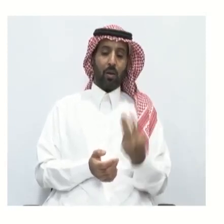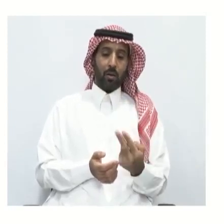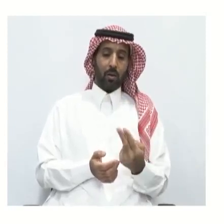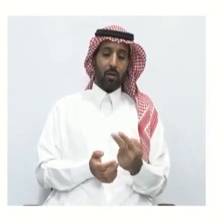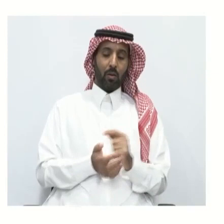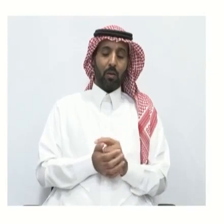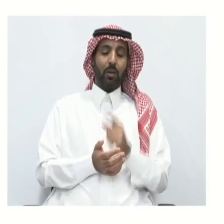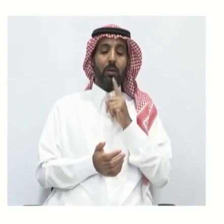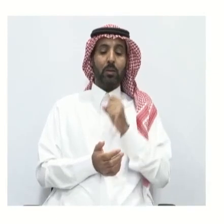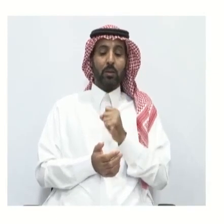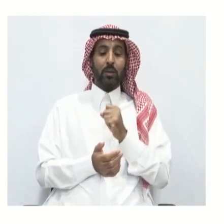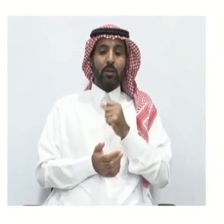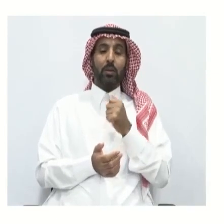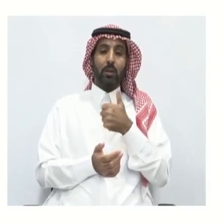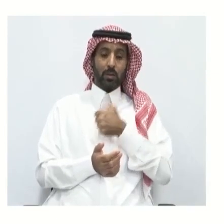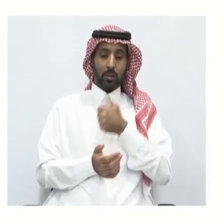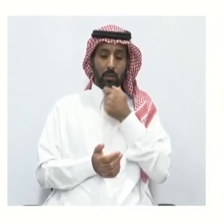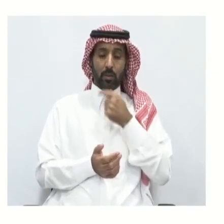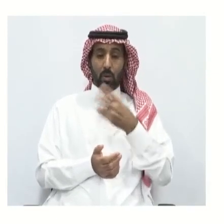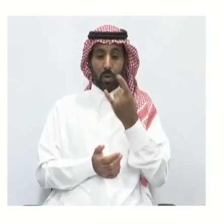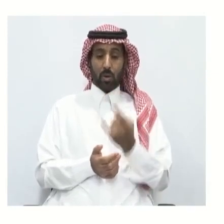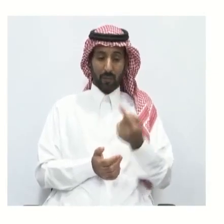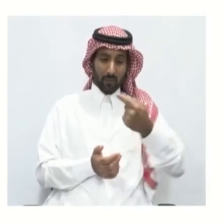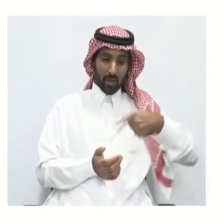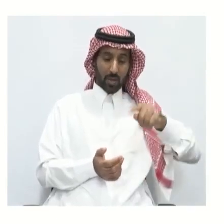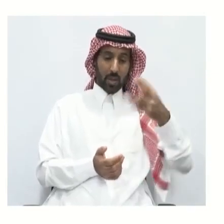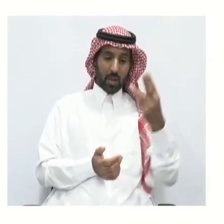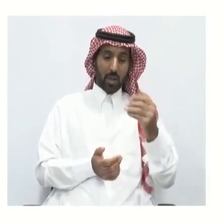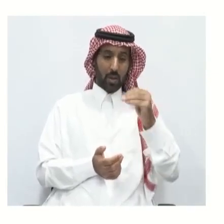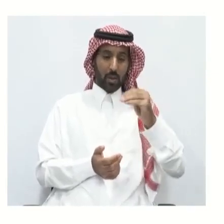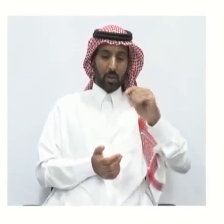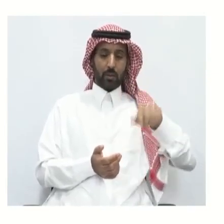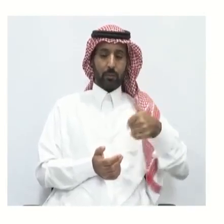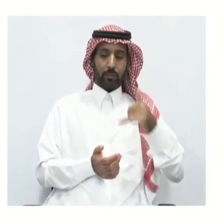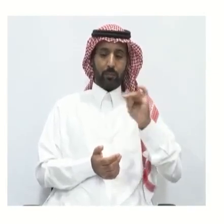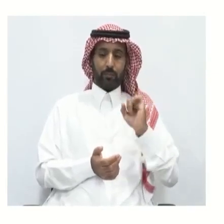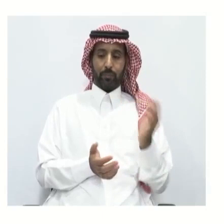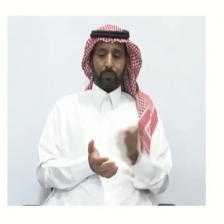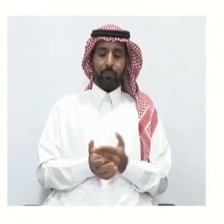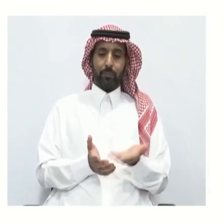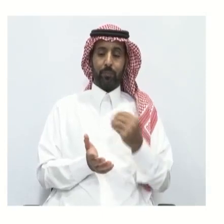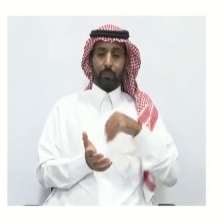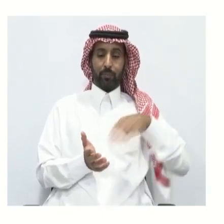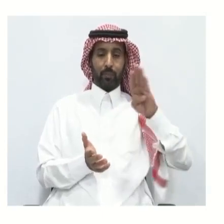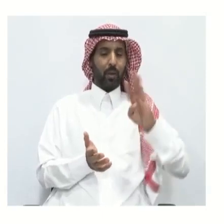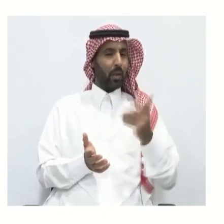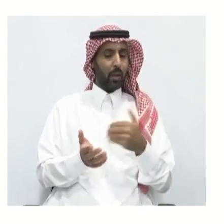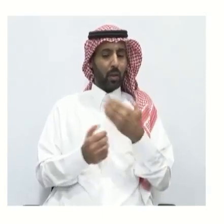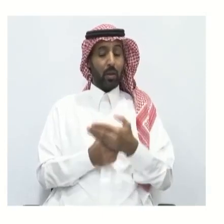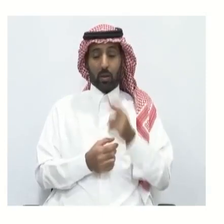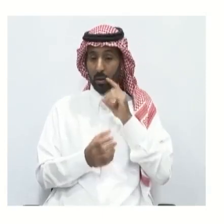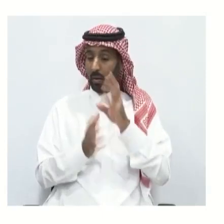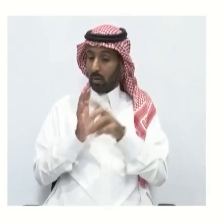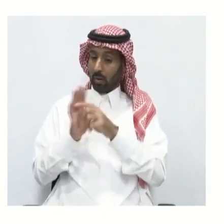الان 610.3 جرام الخطوه التي تليها وهي بي سنستخدم هذا